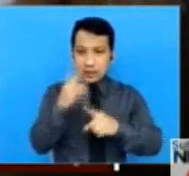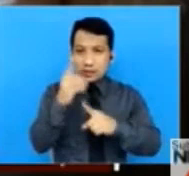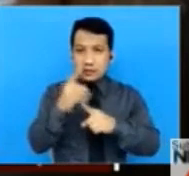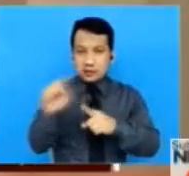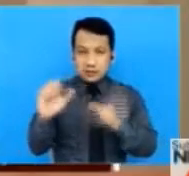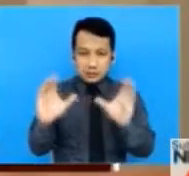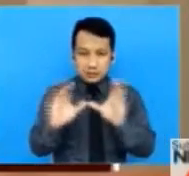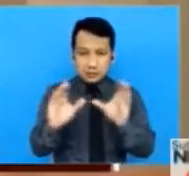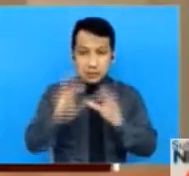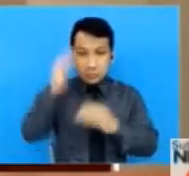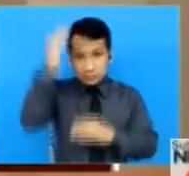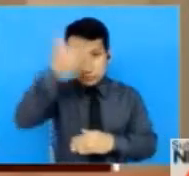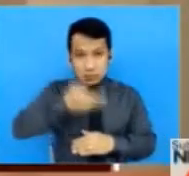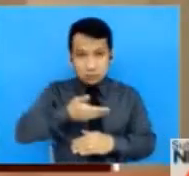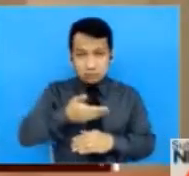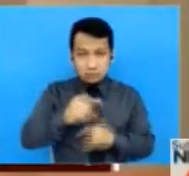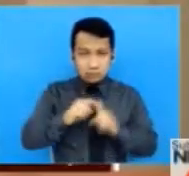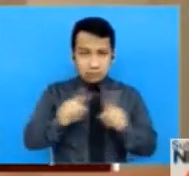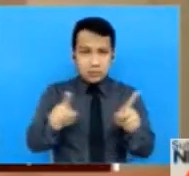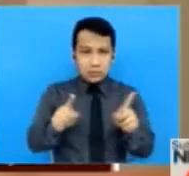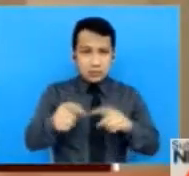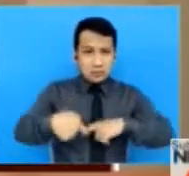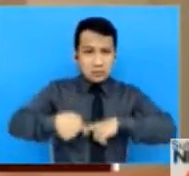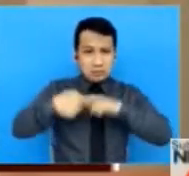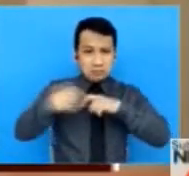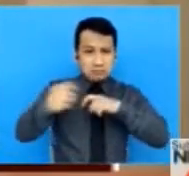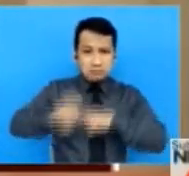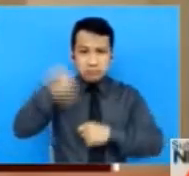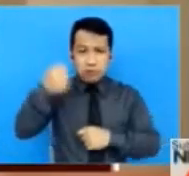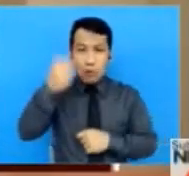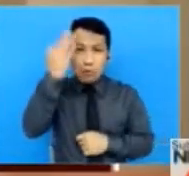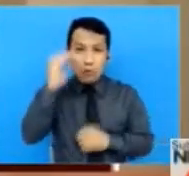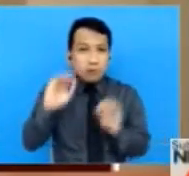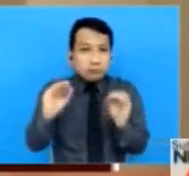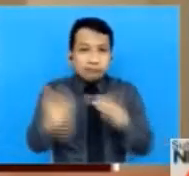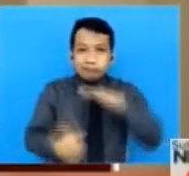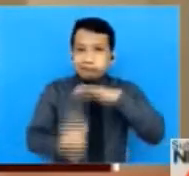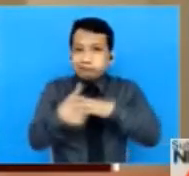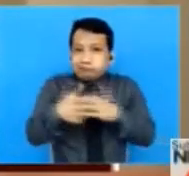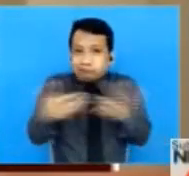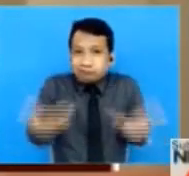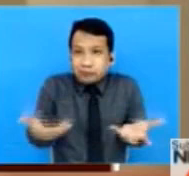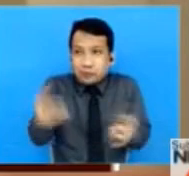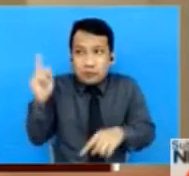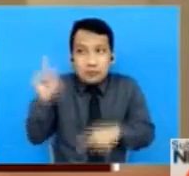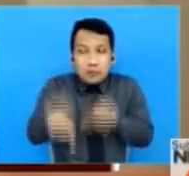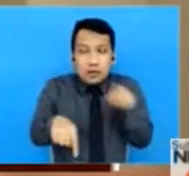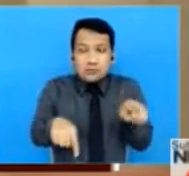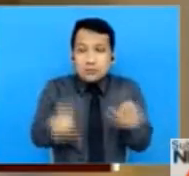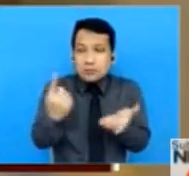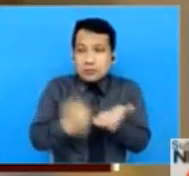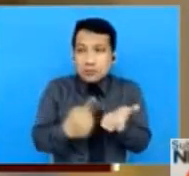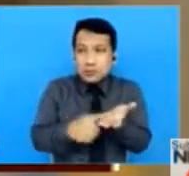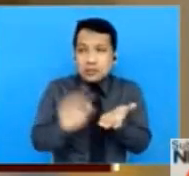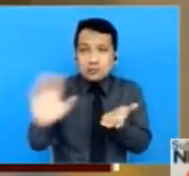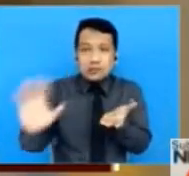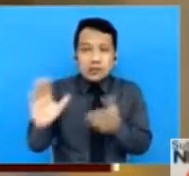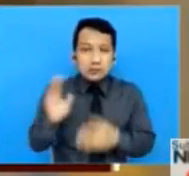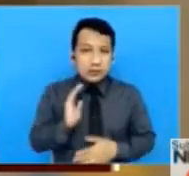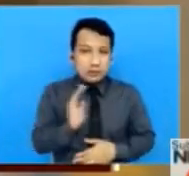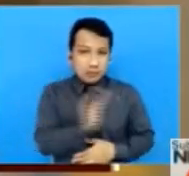face shields. Pero pending further info pa dahil no-show na siya sa pagdinig ng Kamara at Senado. Ang